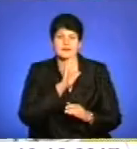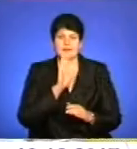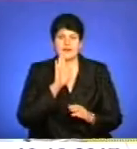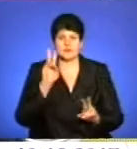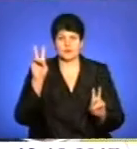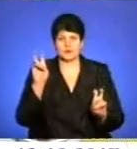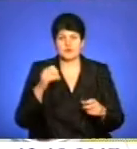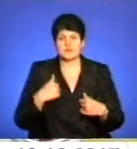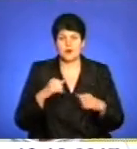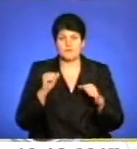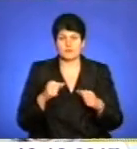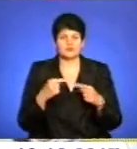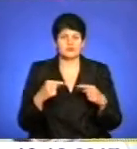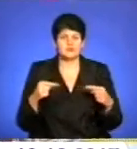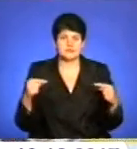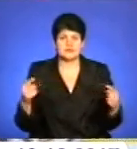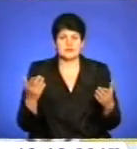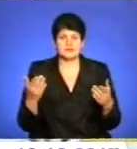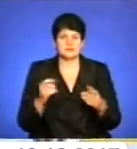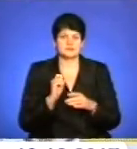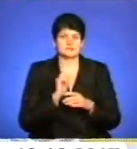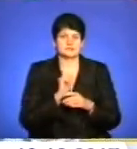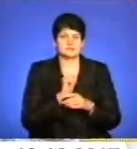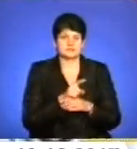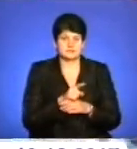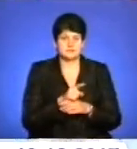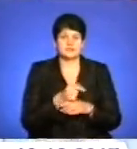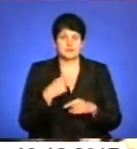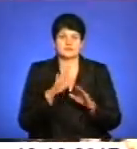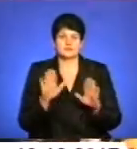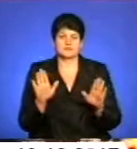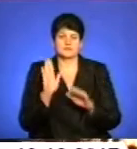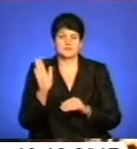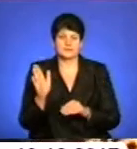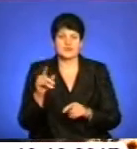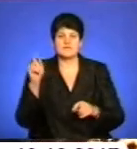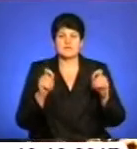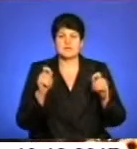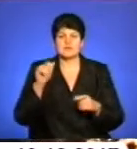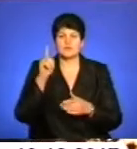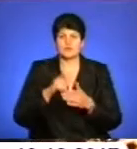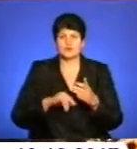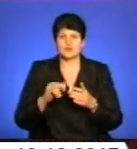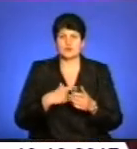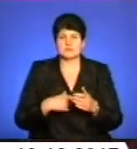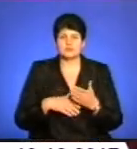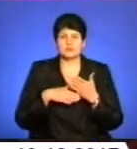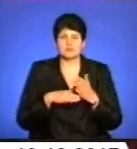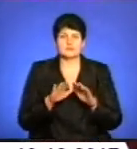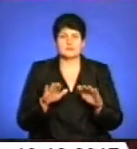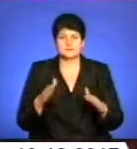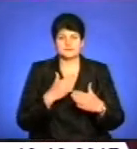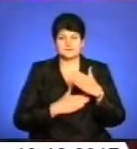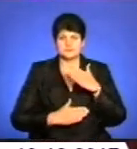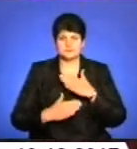можу різні, які мені задано, я її заспіваю. Фестиваль «Повір у себе» допомагає дітям з